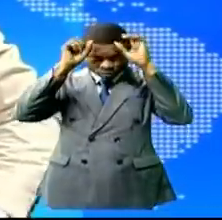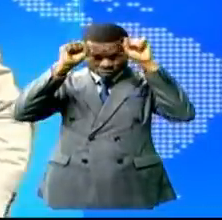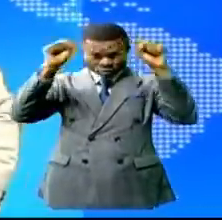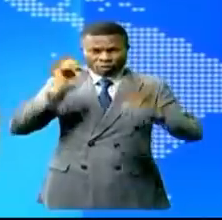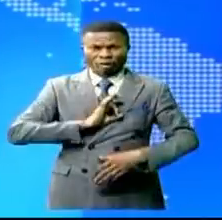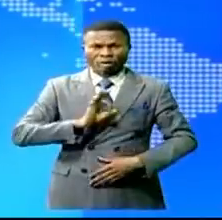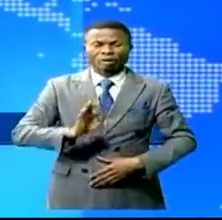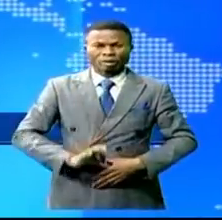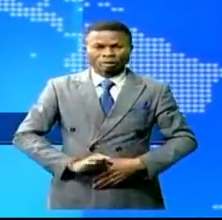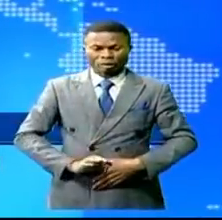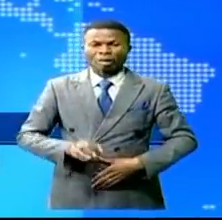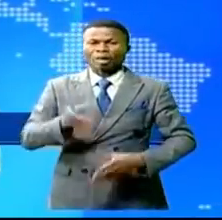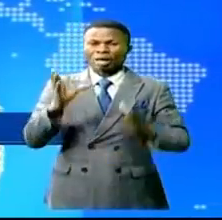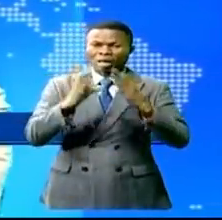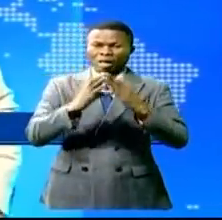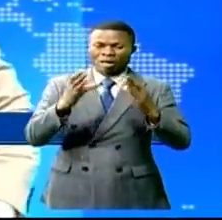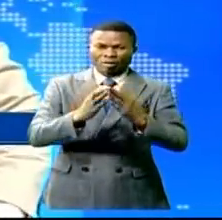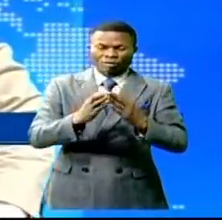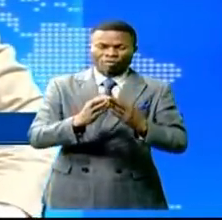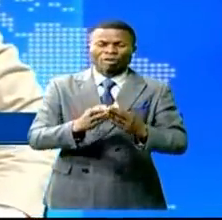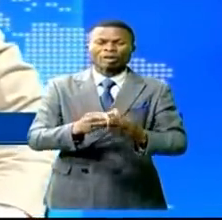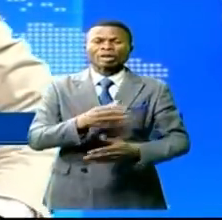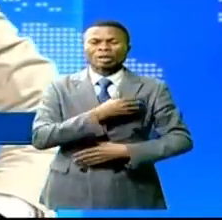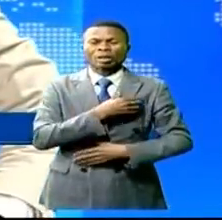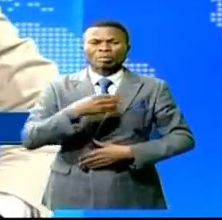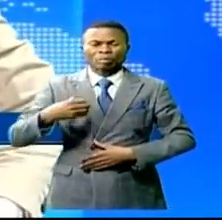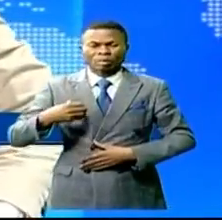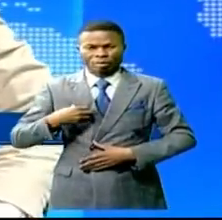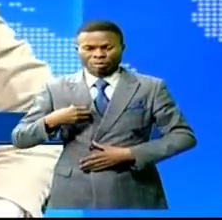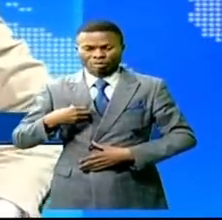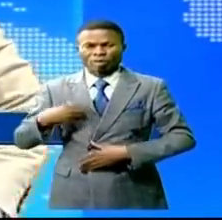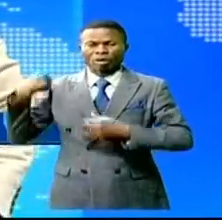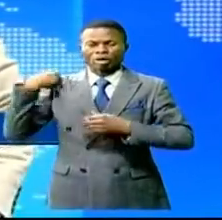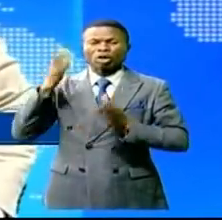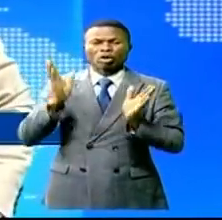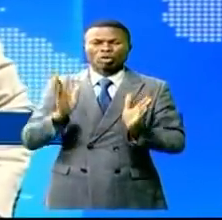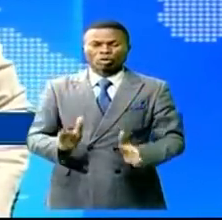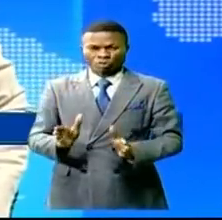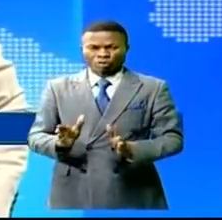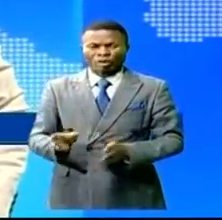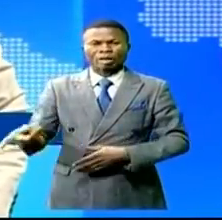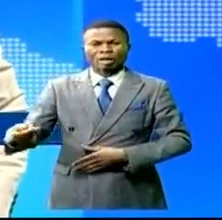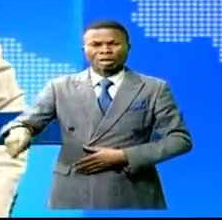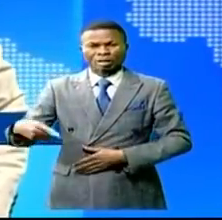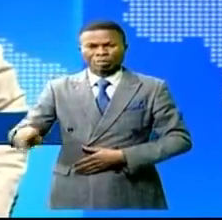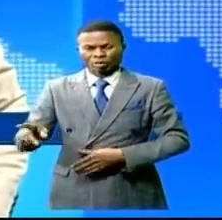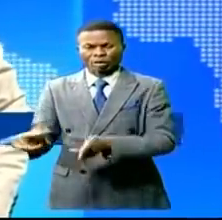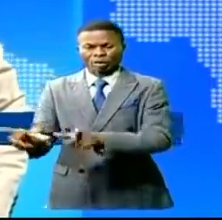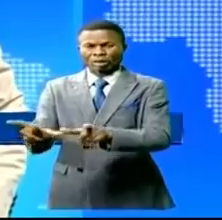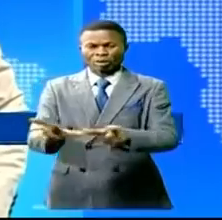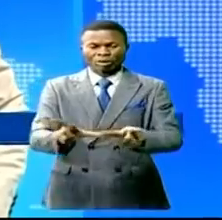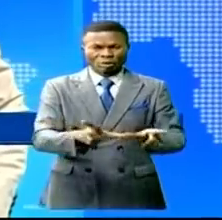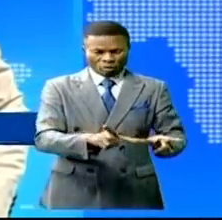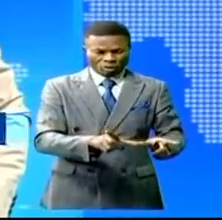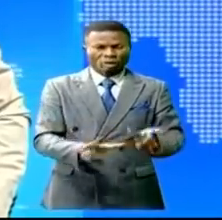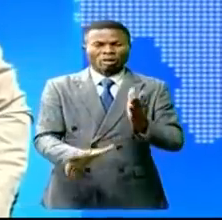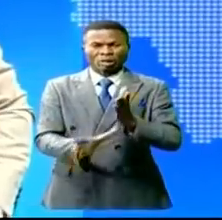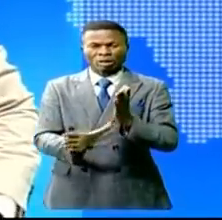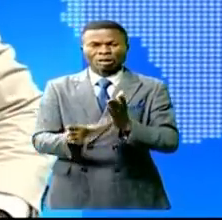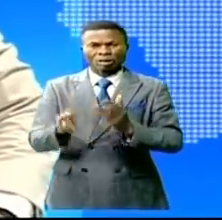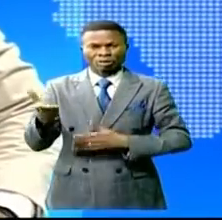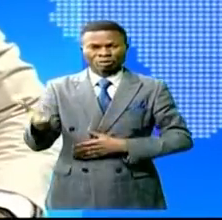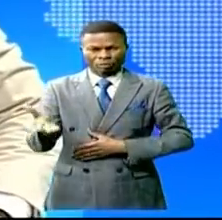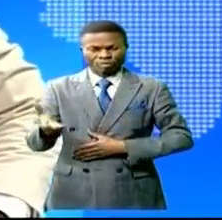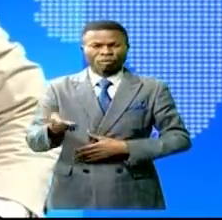république félix antoine qui ce qui dit il ont beau a accordé lors de l'audience avec eux le gouverneur par intérim du lualaba